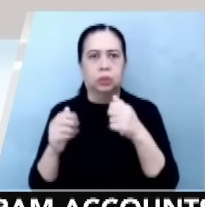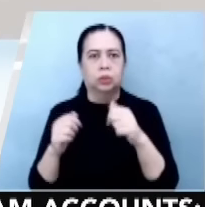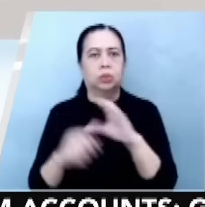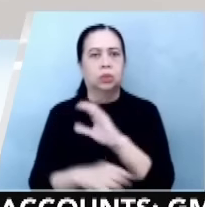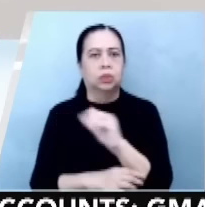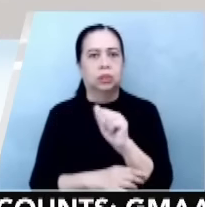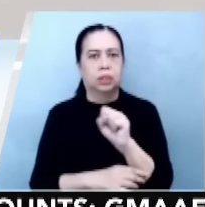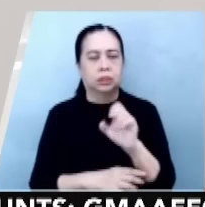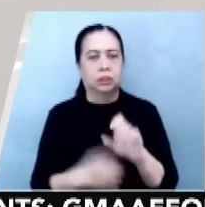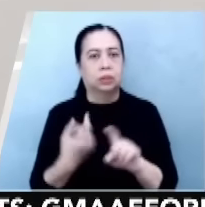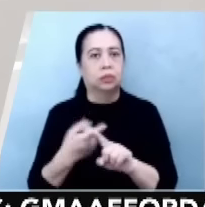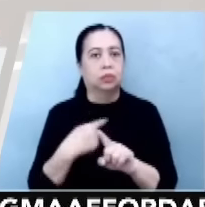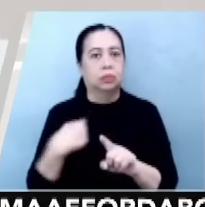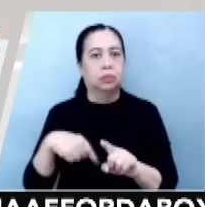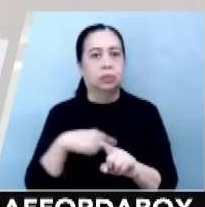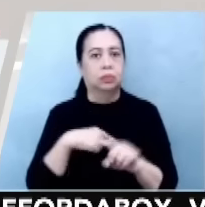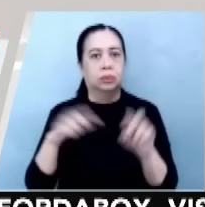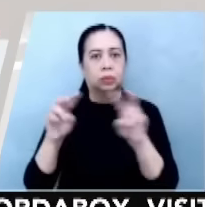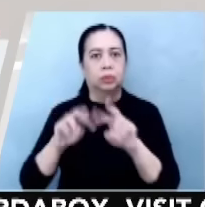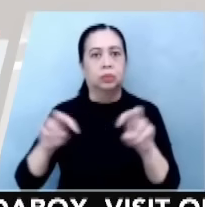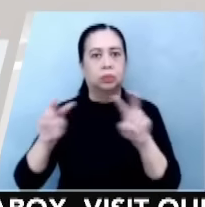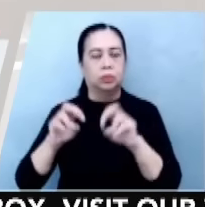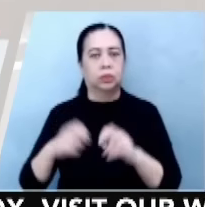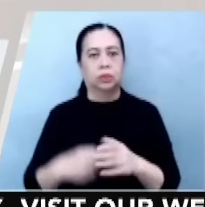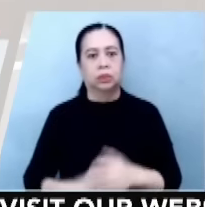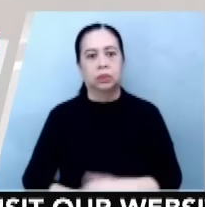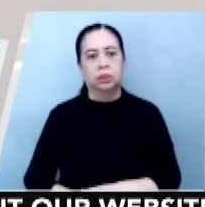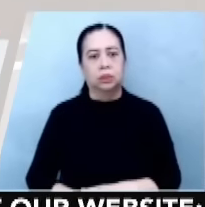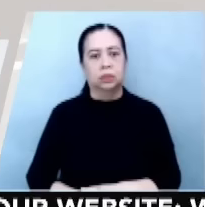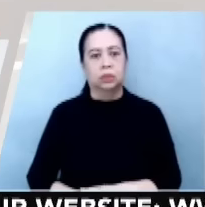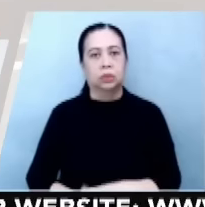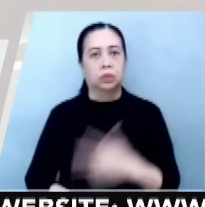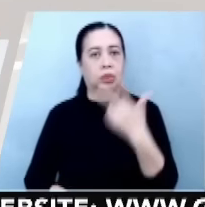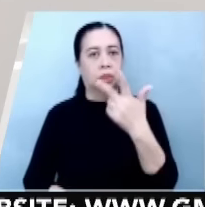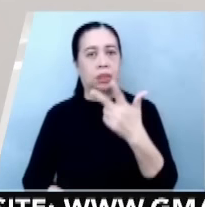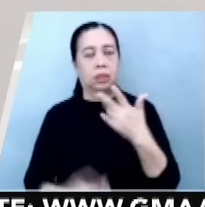our investigation, yung tatlong bodyguard ni Kapitan is